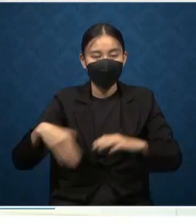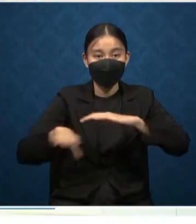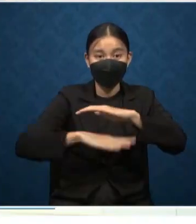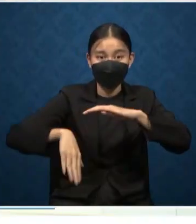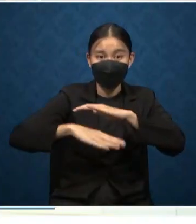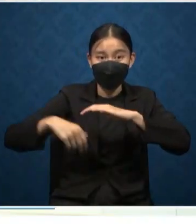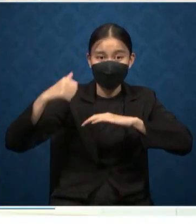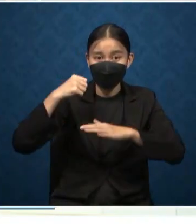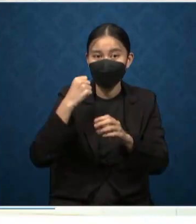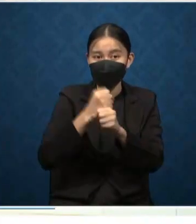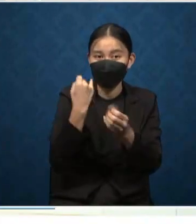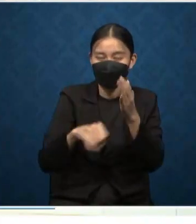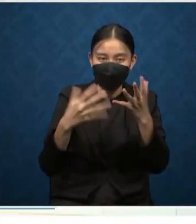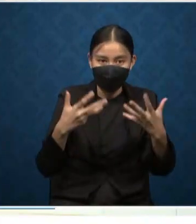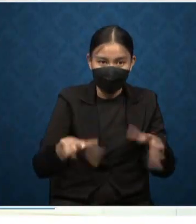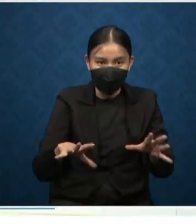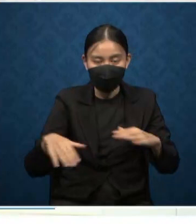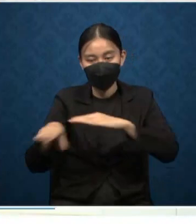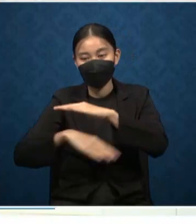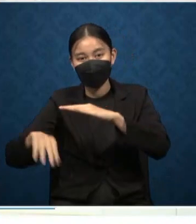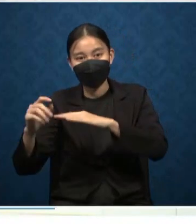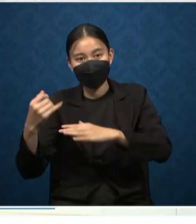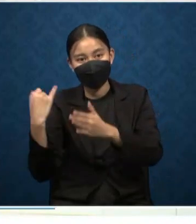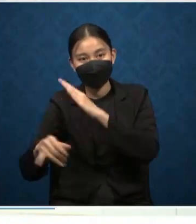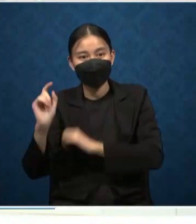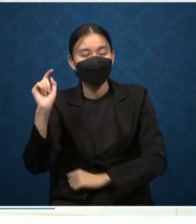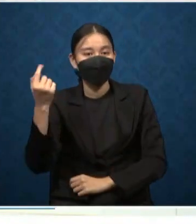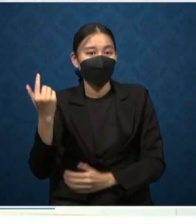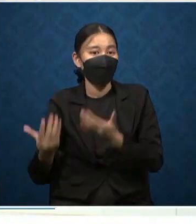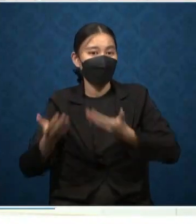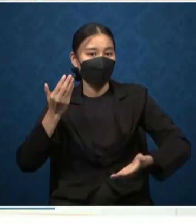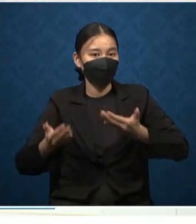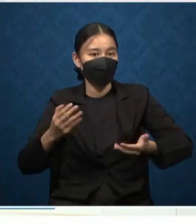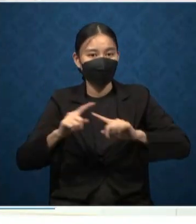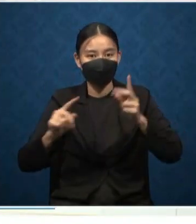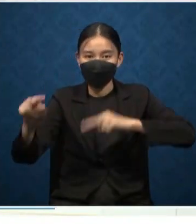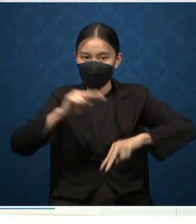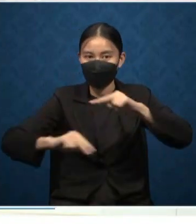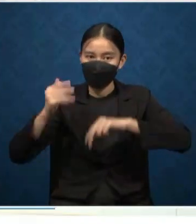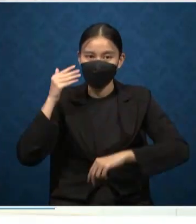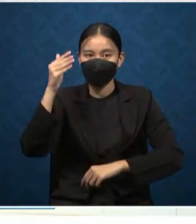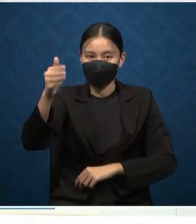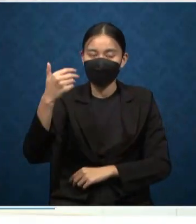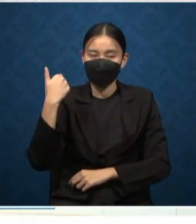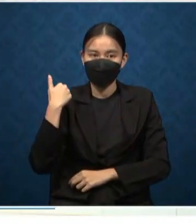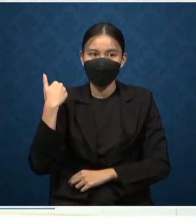ที่ตัสอบต่ไปray.